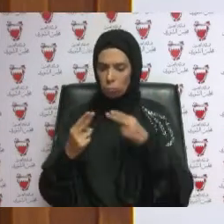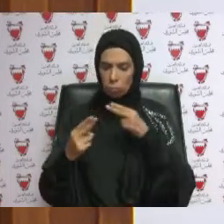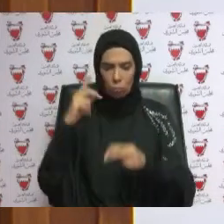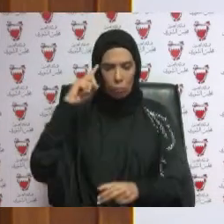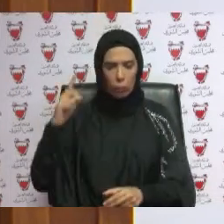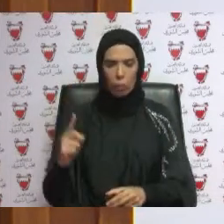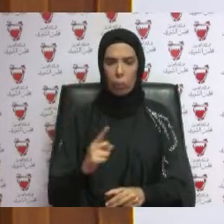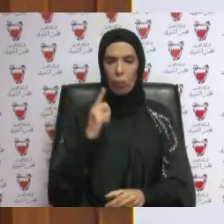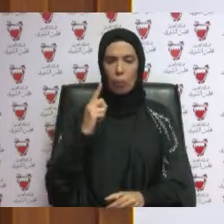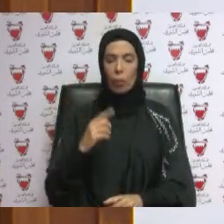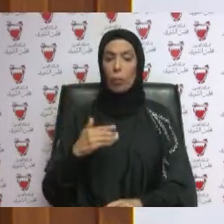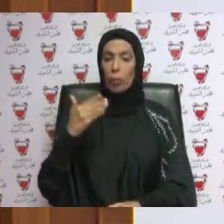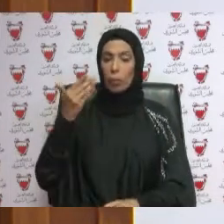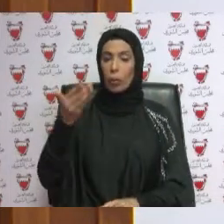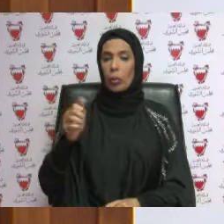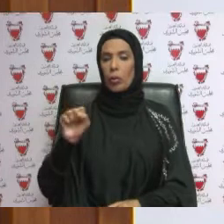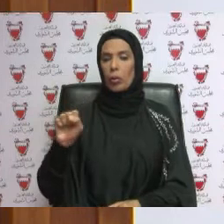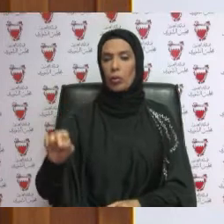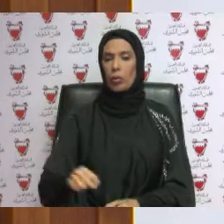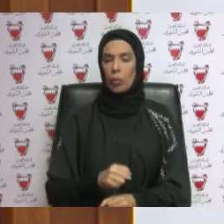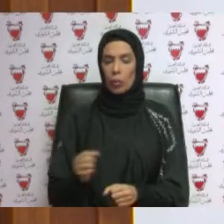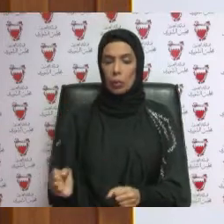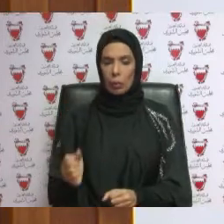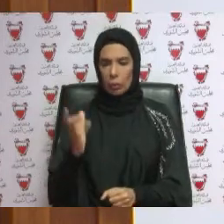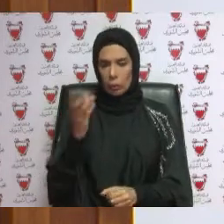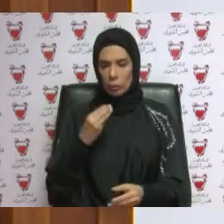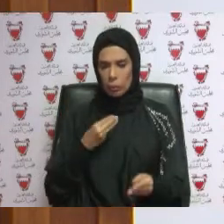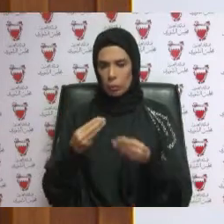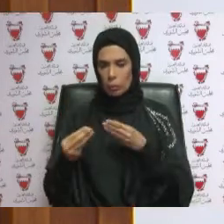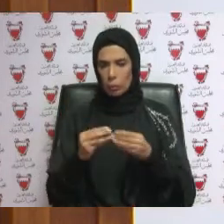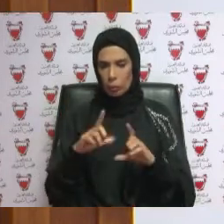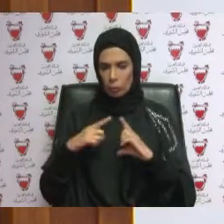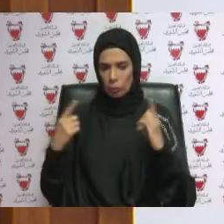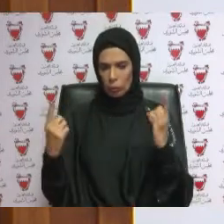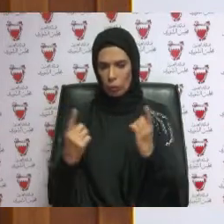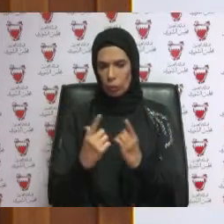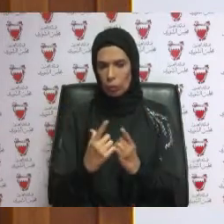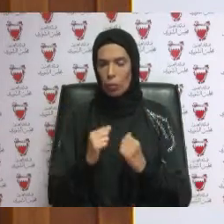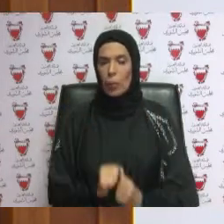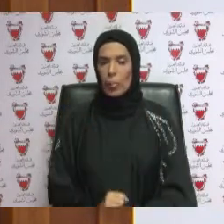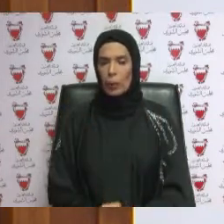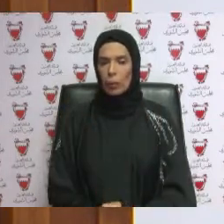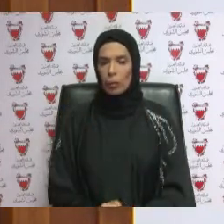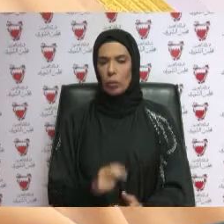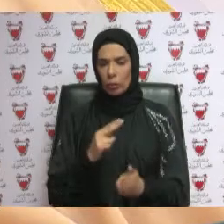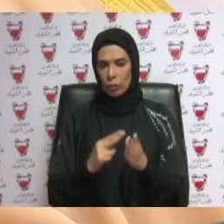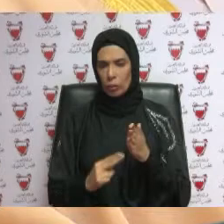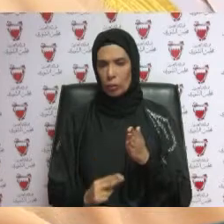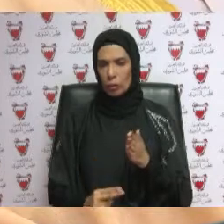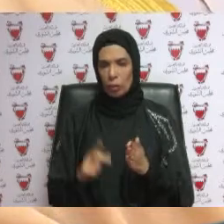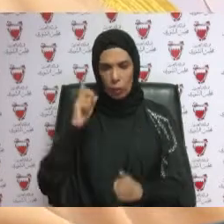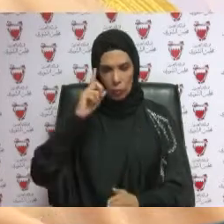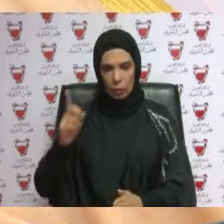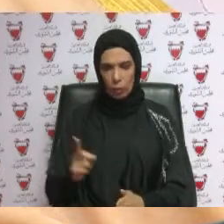ملاحظاتهم وتصوراتهم بشأن مشروع الرد لمناقشته في اجتماعه اللجنة بقية إثراء الرد وليصدر معبرا عن رأي جميع